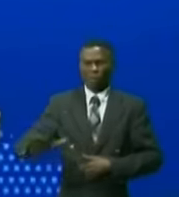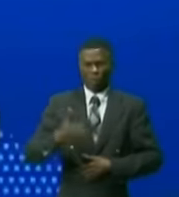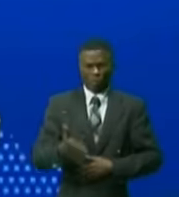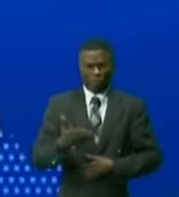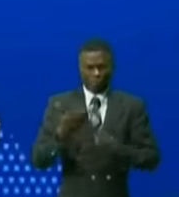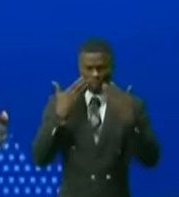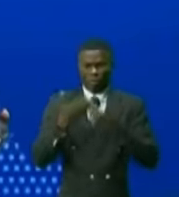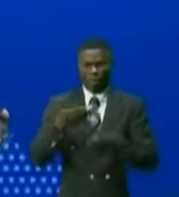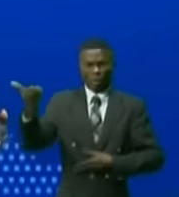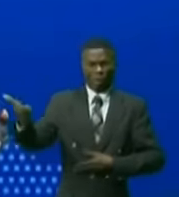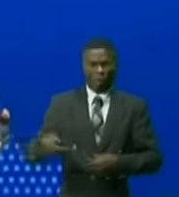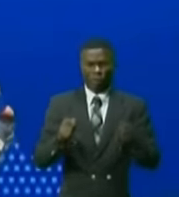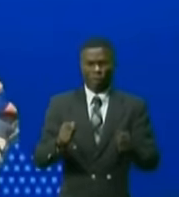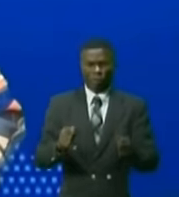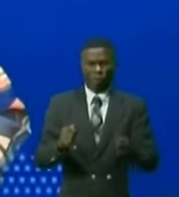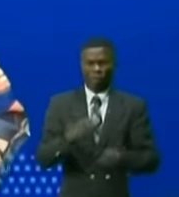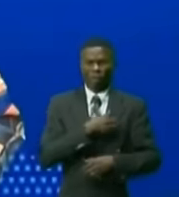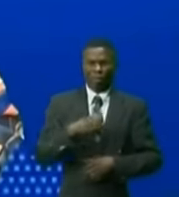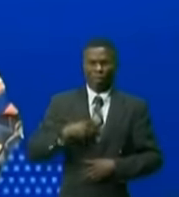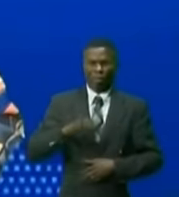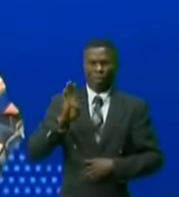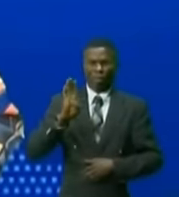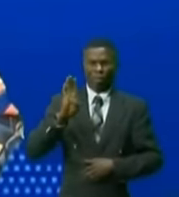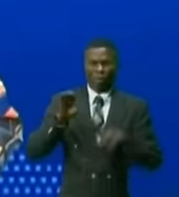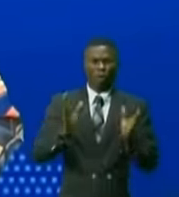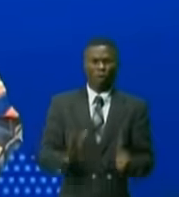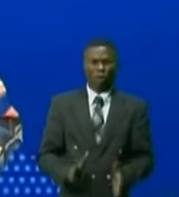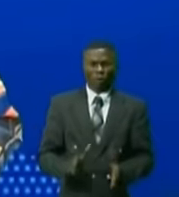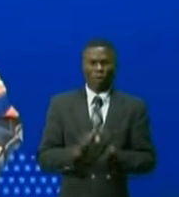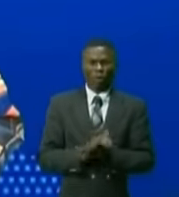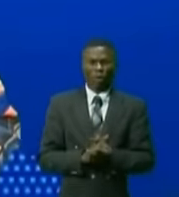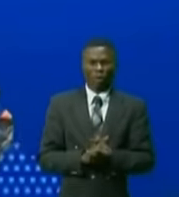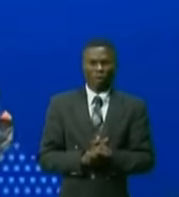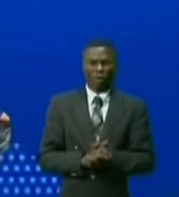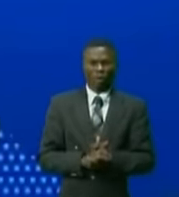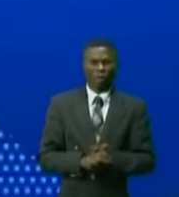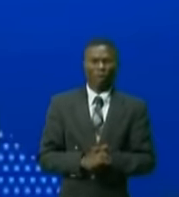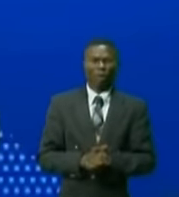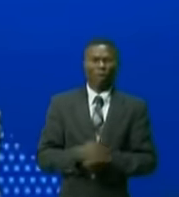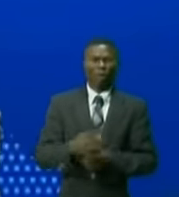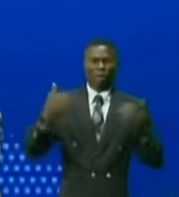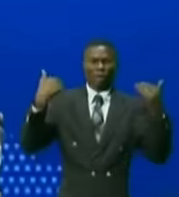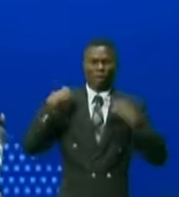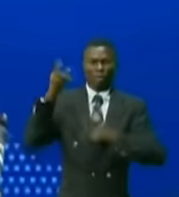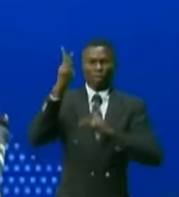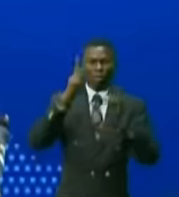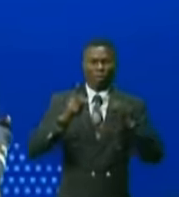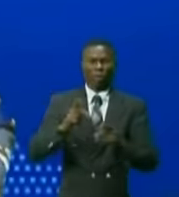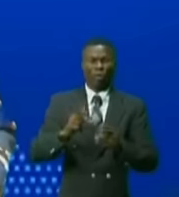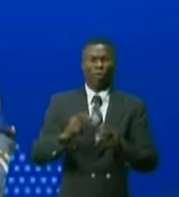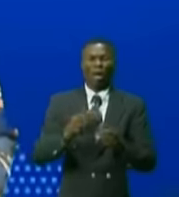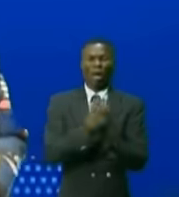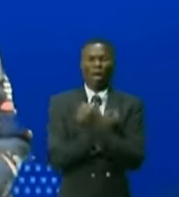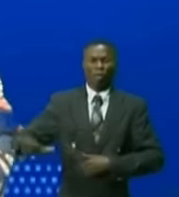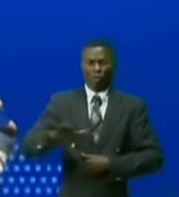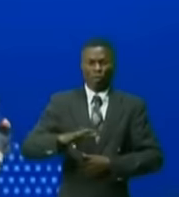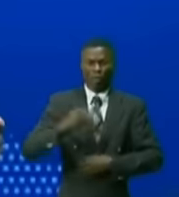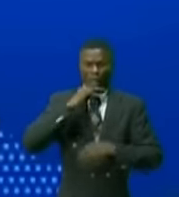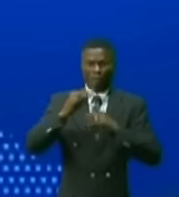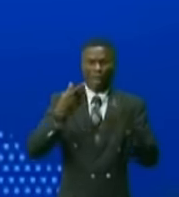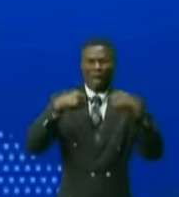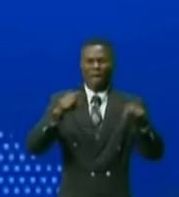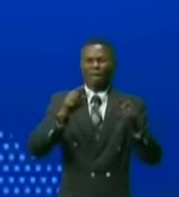Voilà un invité dans ce journal, Béatrice Pongo Kunda. Elle est militante et patriote. Elle a un message à